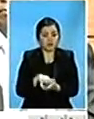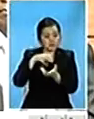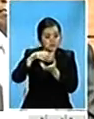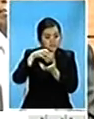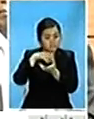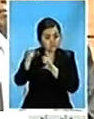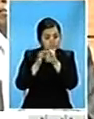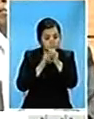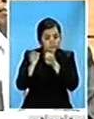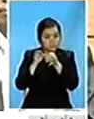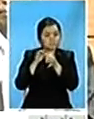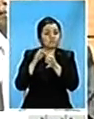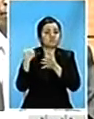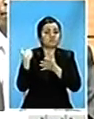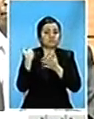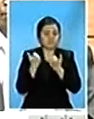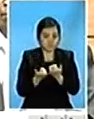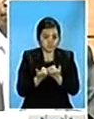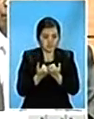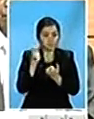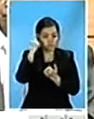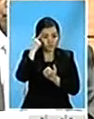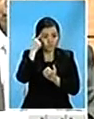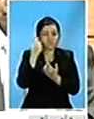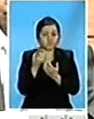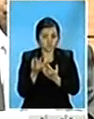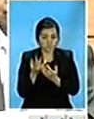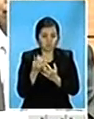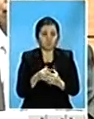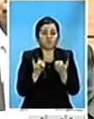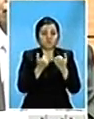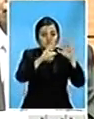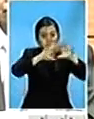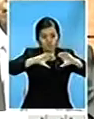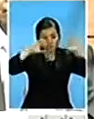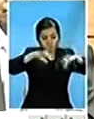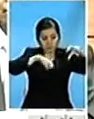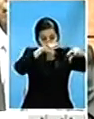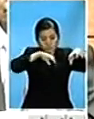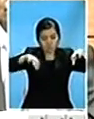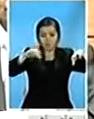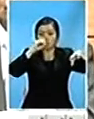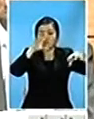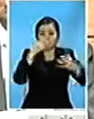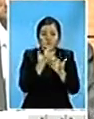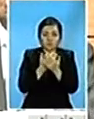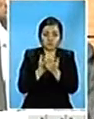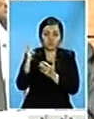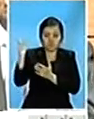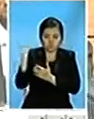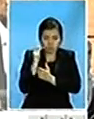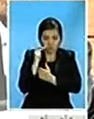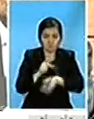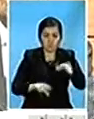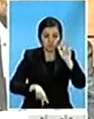ขึ้นปรากฏว่าวันนี้เนี่ยในส่วนของฝ่ายราชการเขาเรียกงบกู้เงิน 350,000 ล้